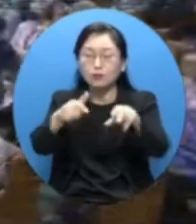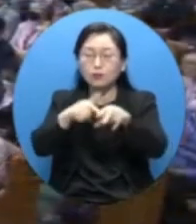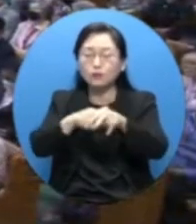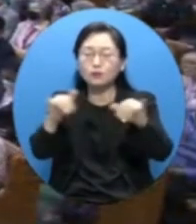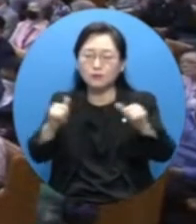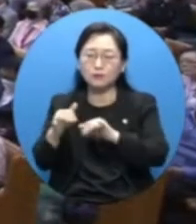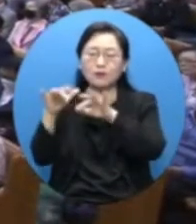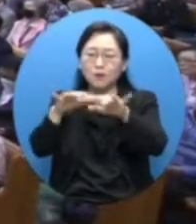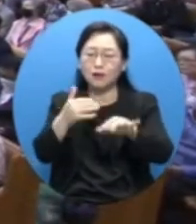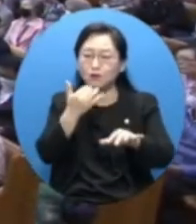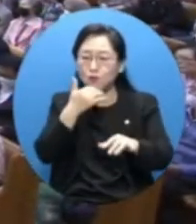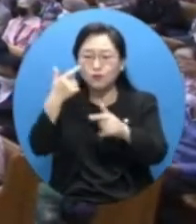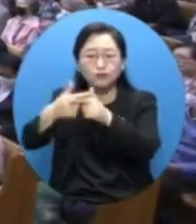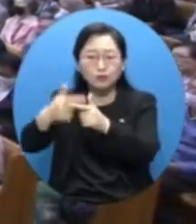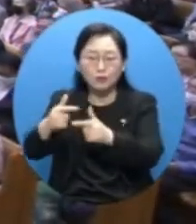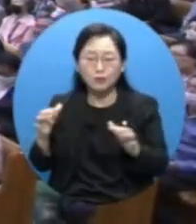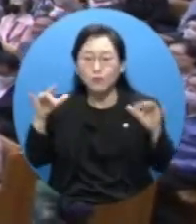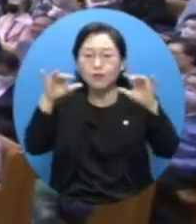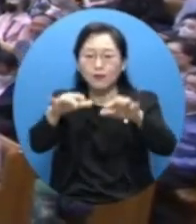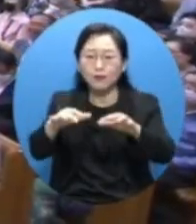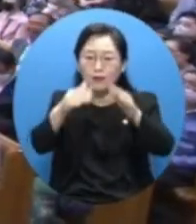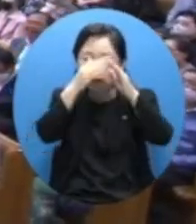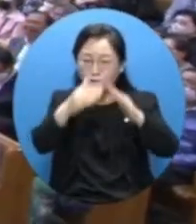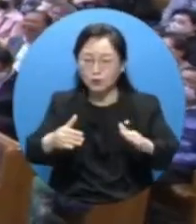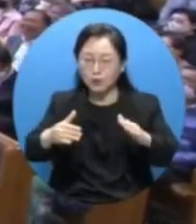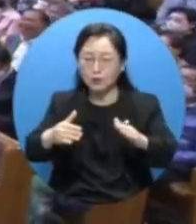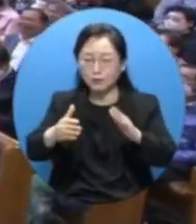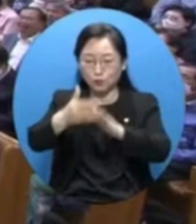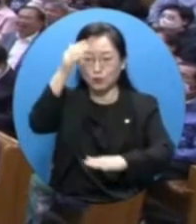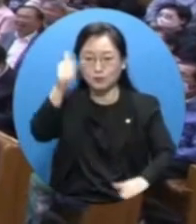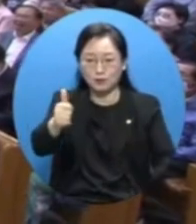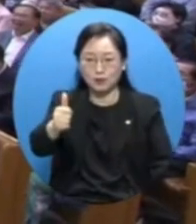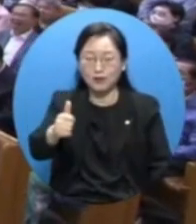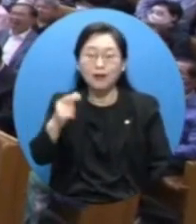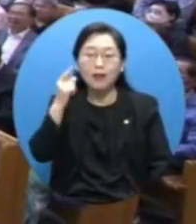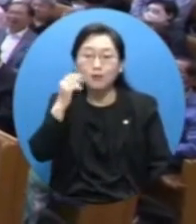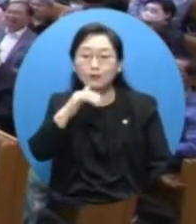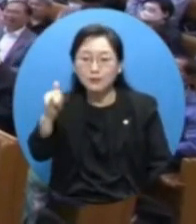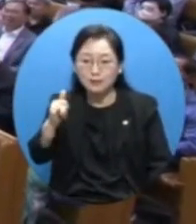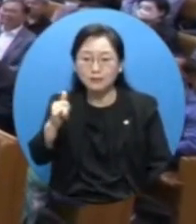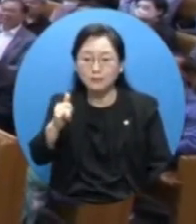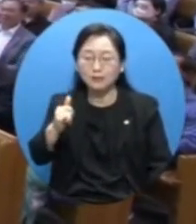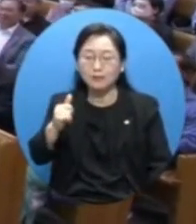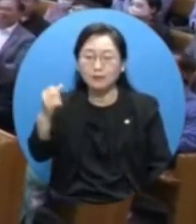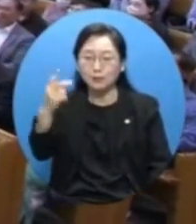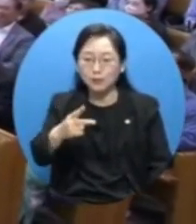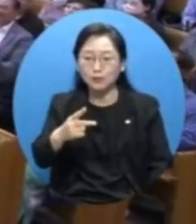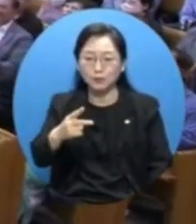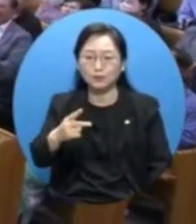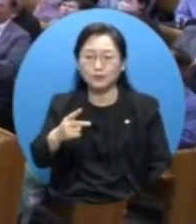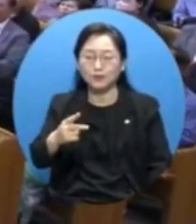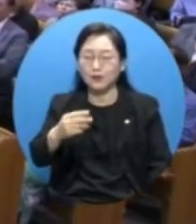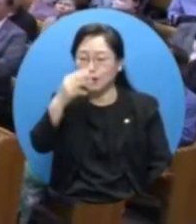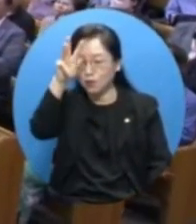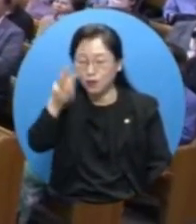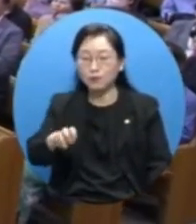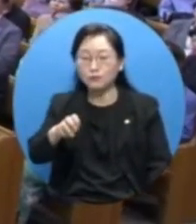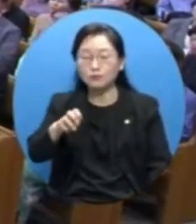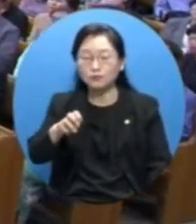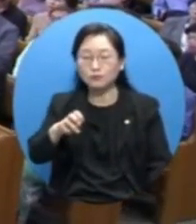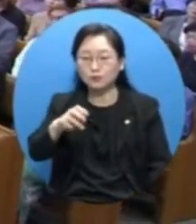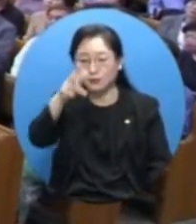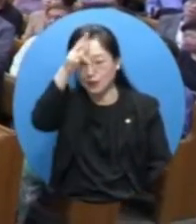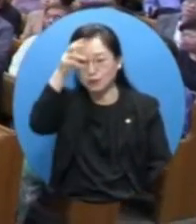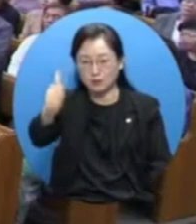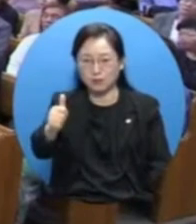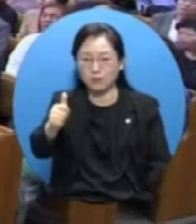서울, 부산에서 온 사람들 또 전남 도지사였던 일본 야지마와 지사와 광주 경찰서장 사토